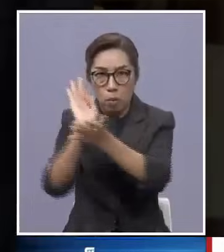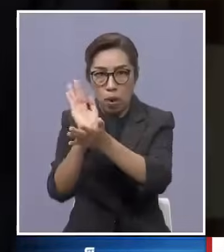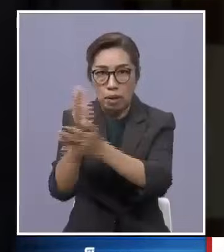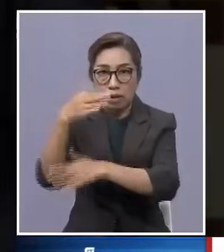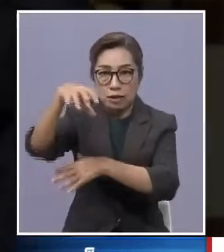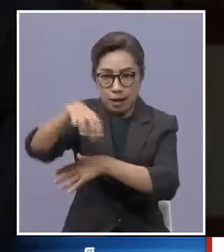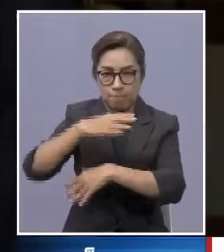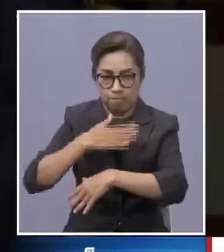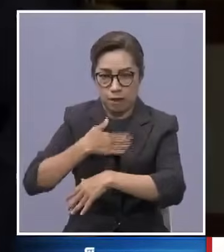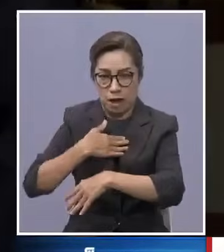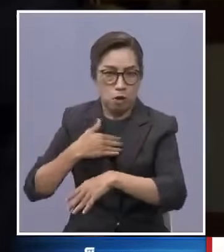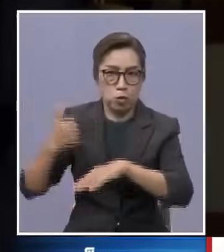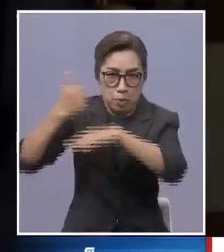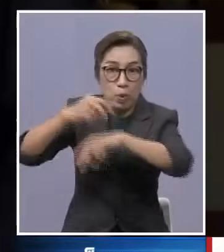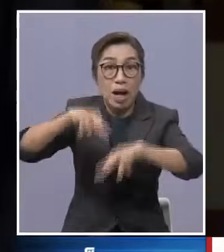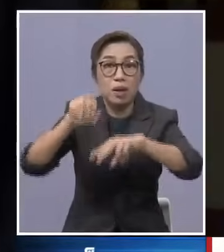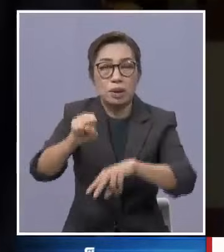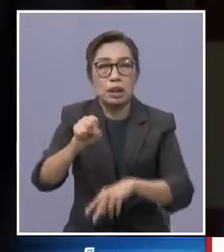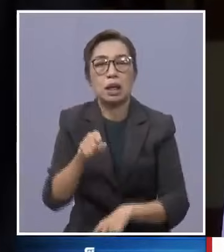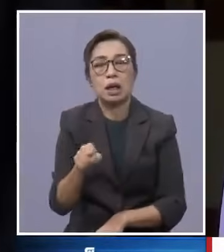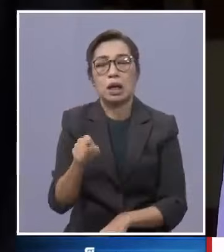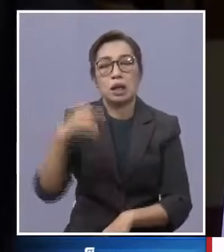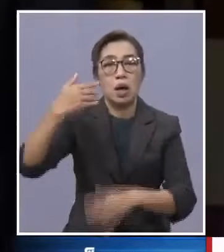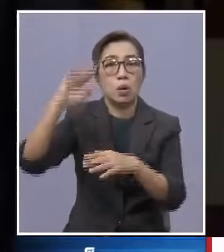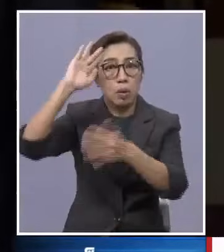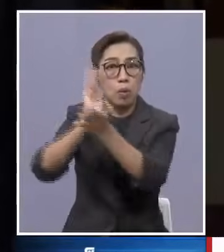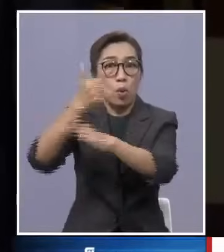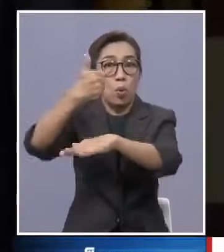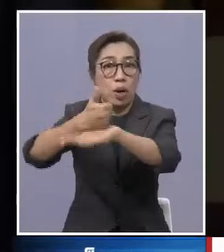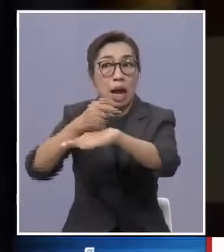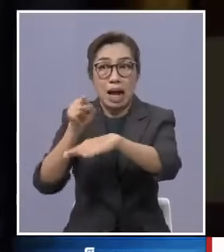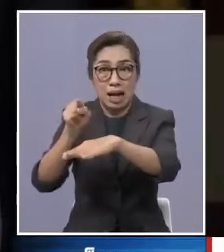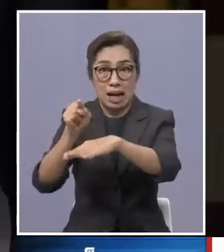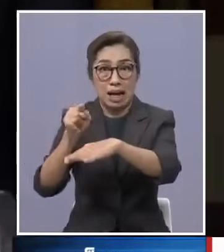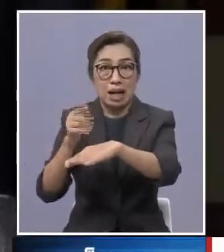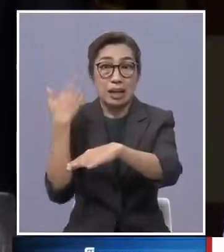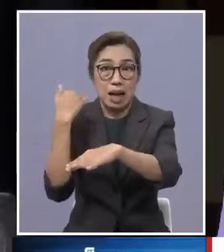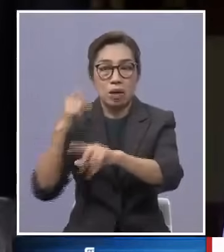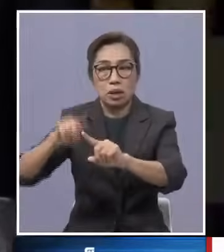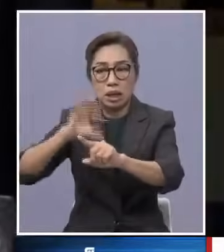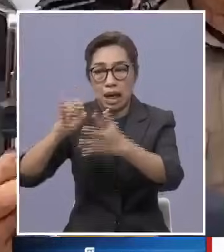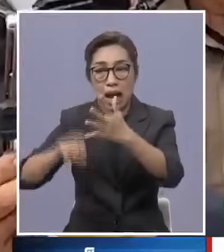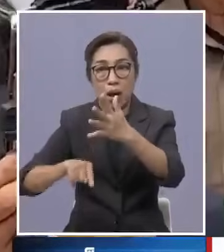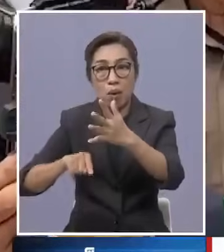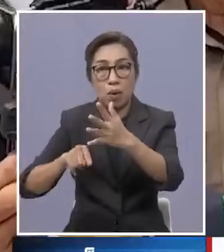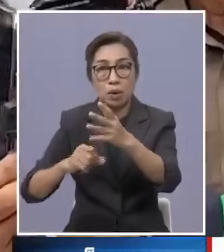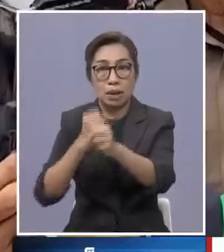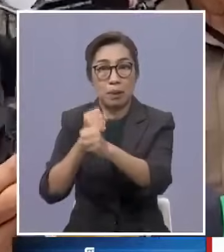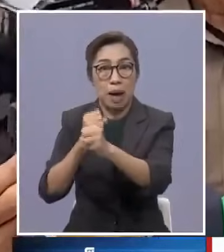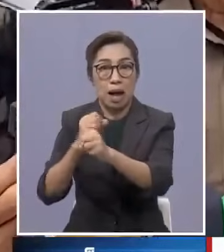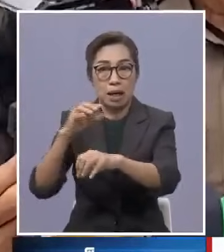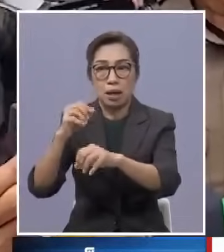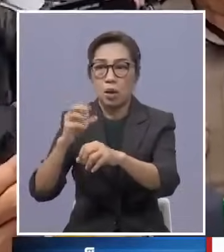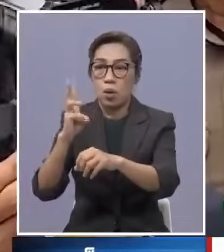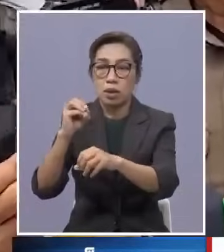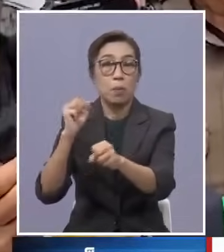ตร.คนใหม่มาแทนพลตำรวจเอกดำรงศักดิ์กิตติประภัทรที่ครบเกษียณในสิ้นเดือนกันยายนนี้เนี่ยควรจะเสร็จสิ้นไปตั้งแต่ปล